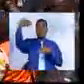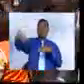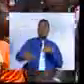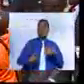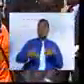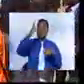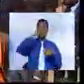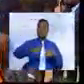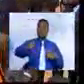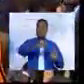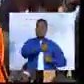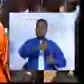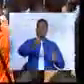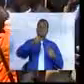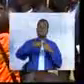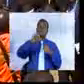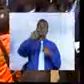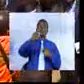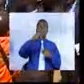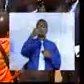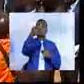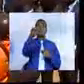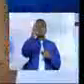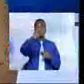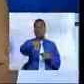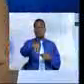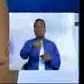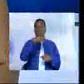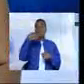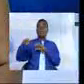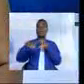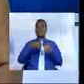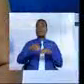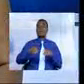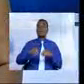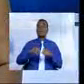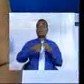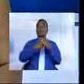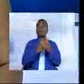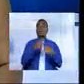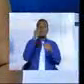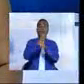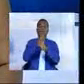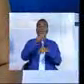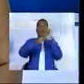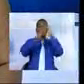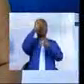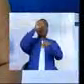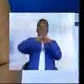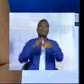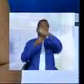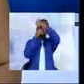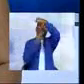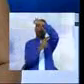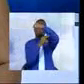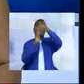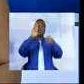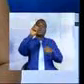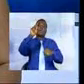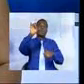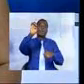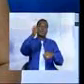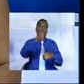recevoir les honneurs militaires. Et à 12 km du centre-ville, il a procédé au lancement des travaux de construction des ponts de Béomi